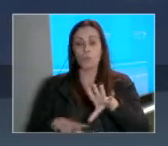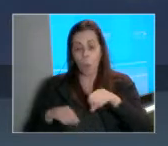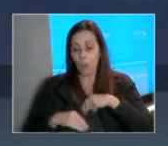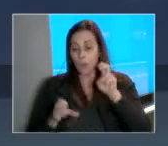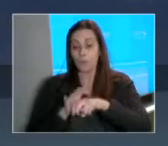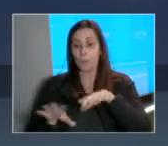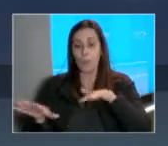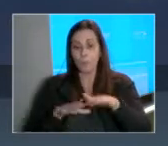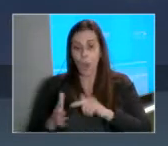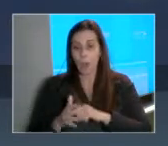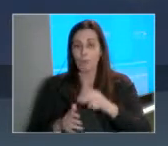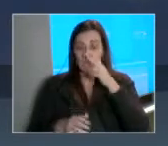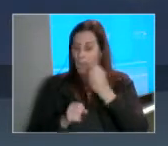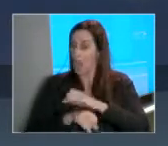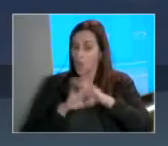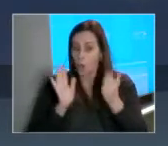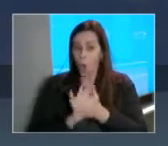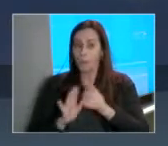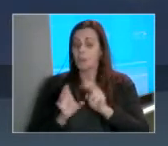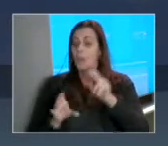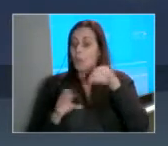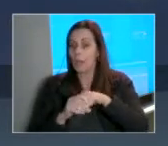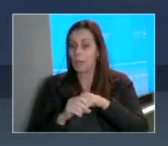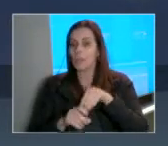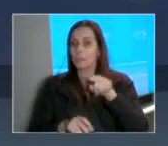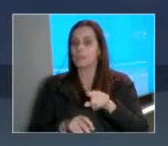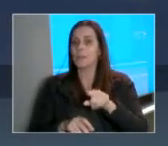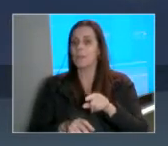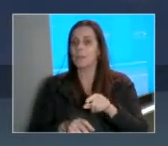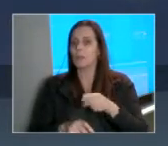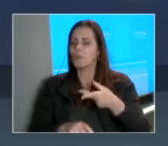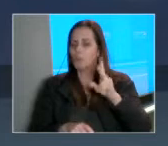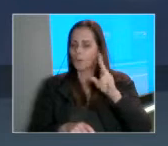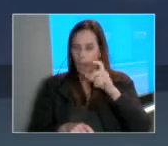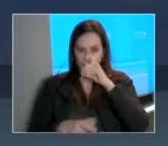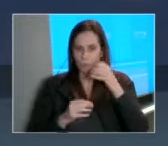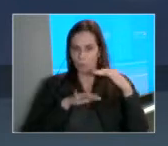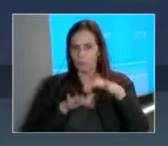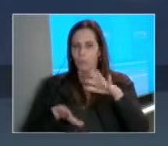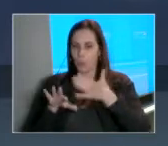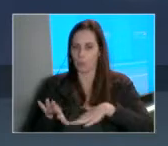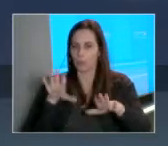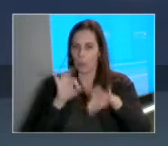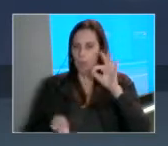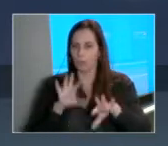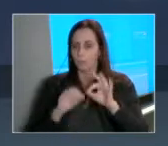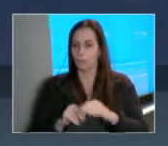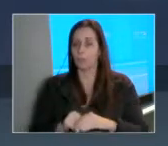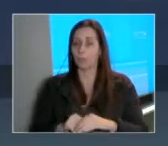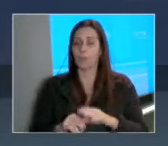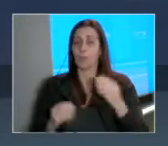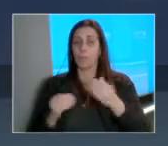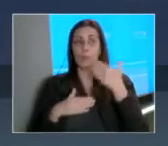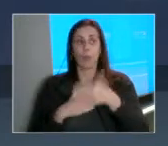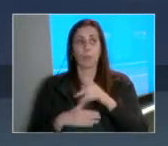מוכן להיכנס לתוך הקואליציה וניסה לעשות הכל. נכון. כדי להיות חלק, זה מה שיגדיל. יש תנועה מאוד חזקה בקרב האוכלוסייה הערבית בעניין.